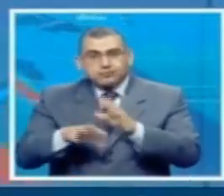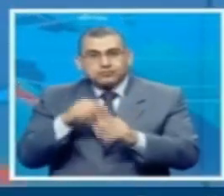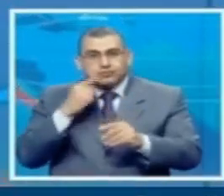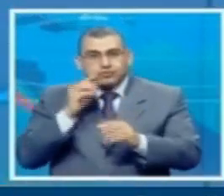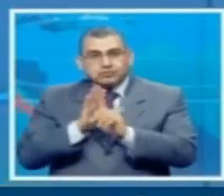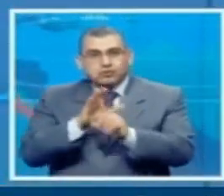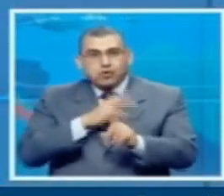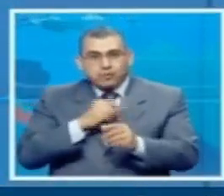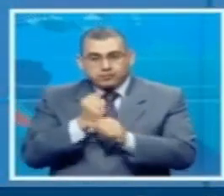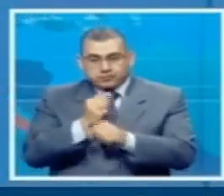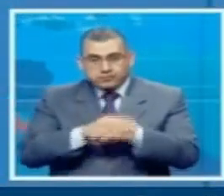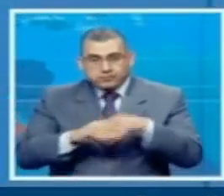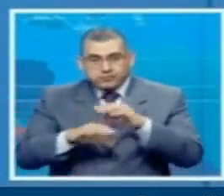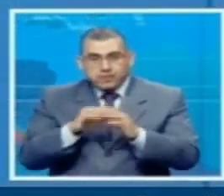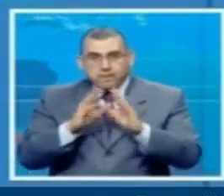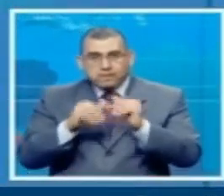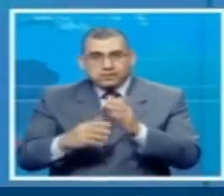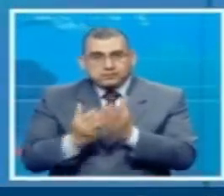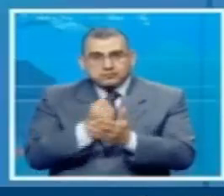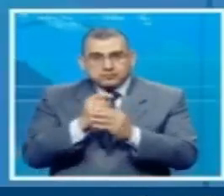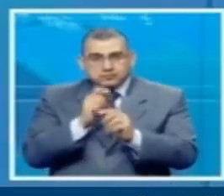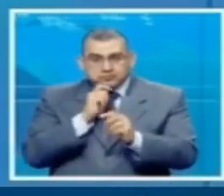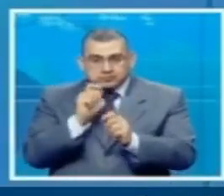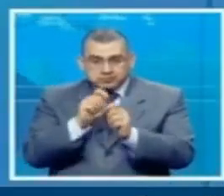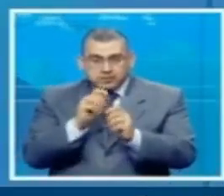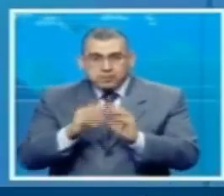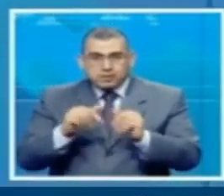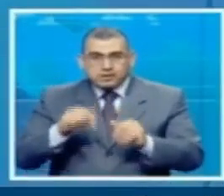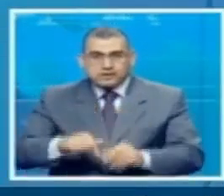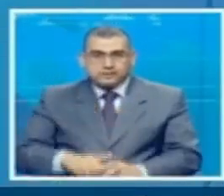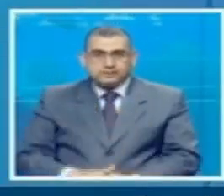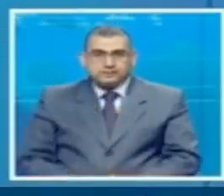لدعم الصناعه الوطنيه وتحسين جوده الصناعات